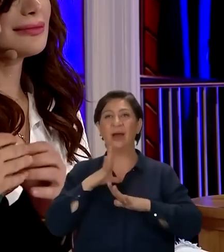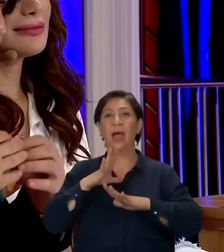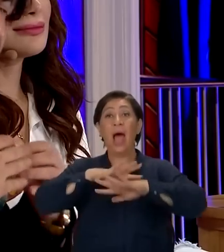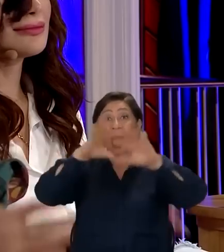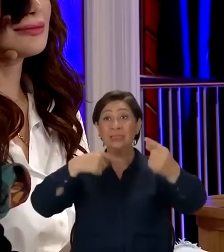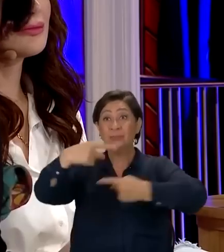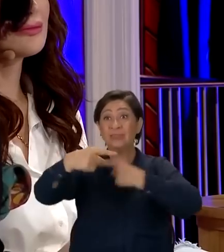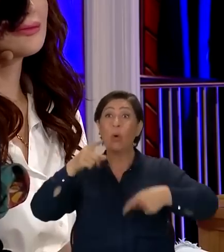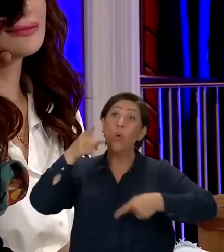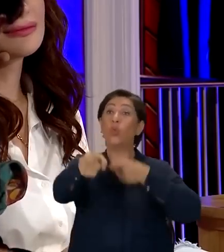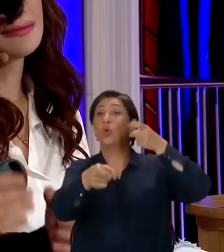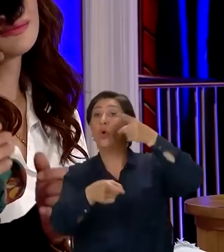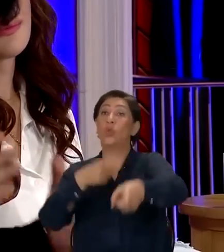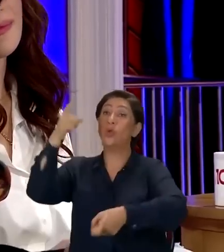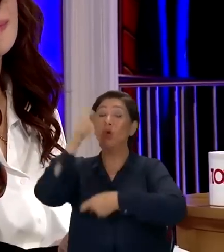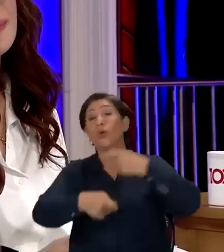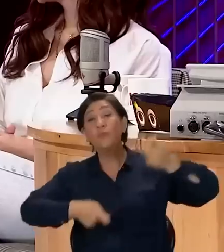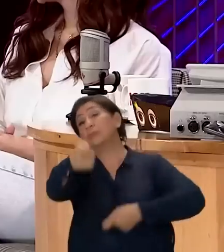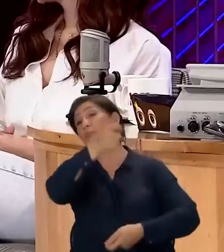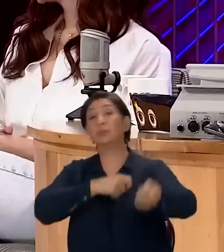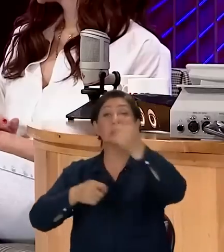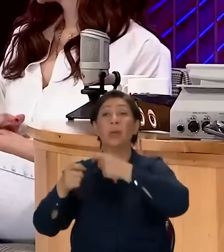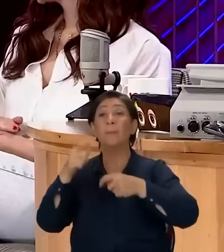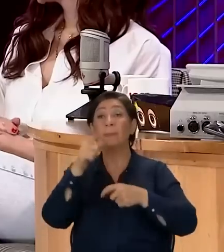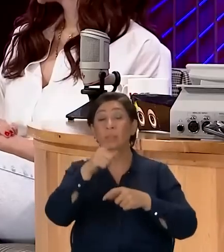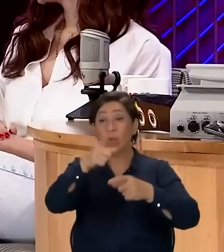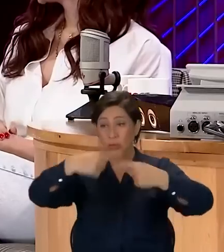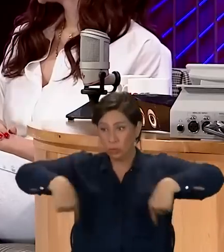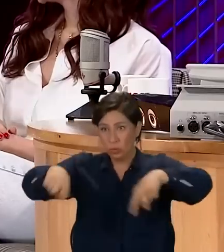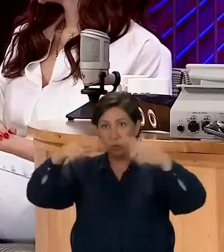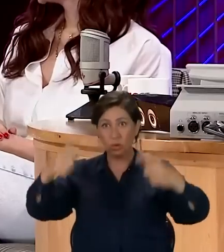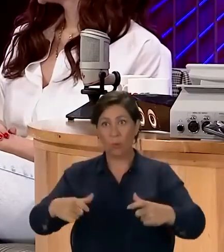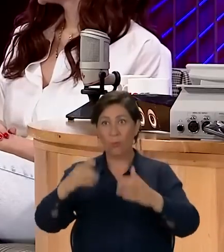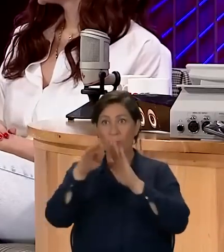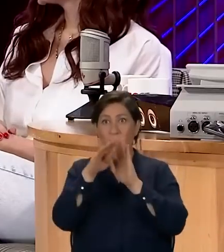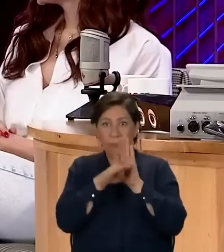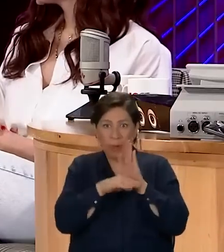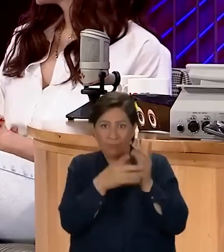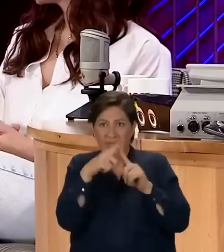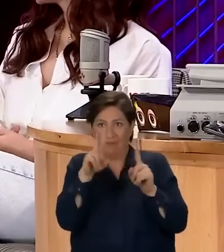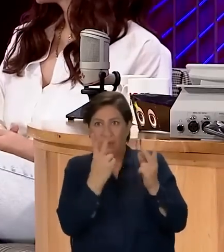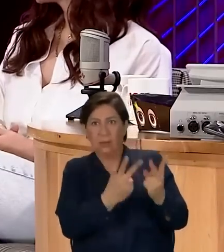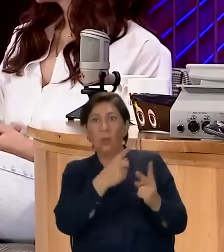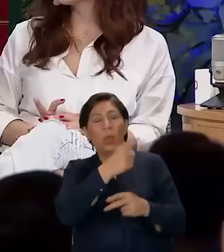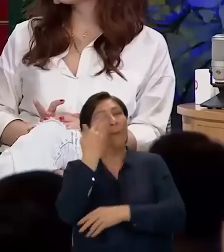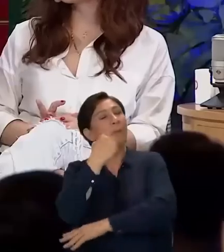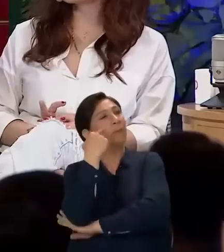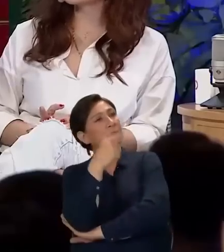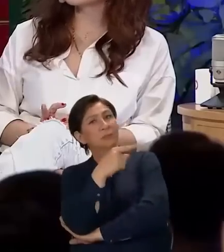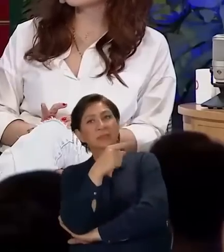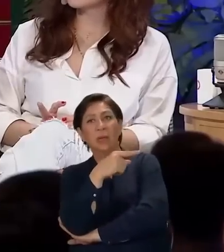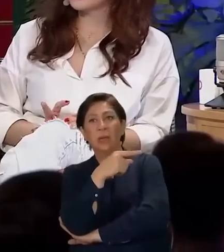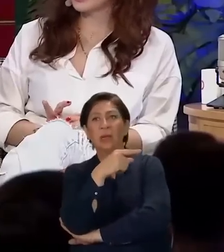Herkes birbirini gebertiyor. Yeteri kadar var. Bir de bunlar stüdyo programları ve El Alemin stüdyo programına baktığımız zaman